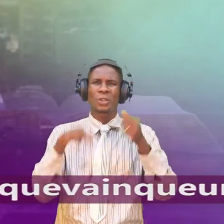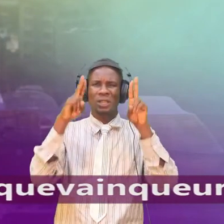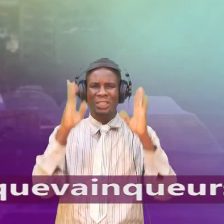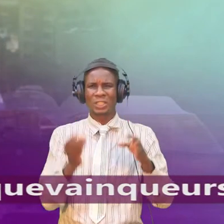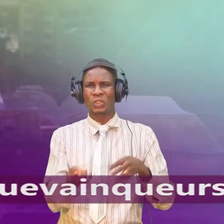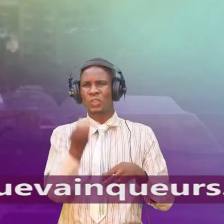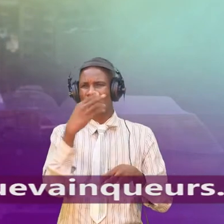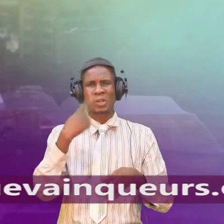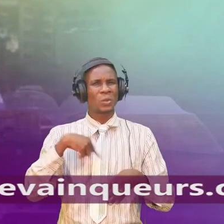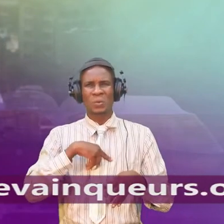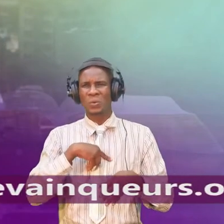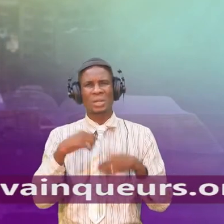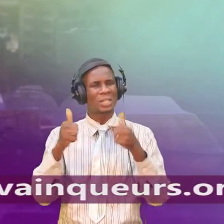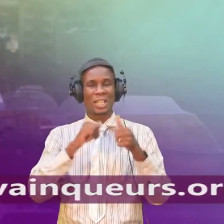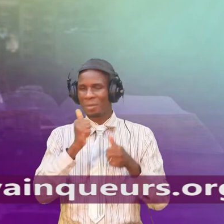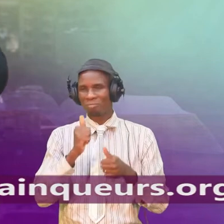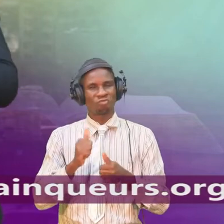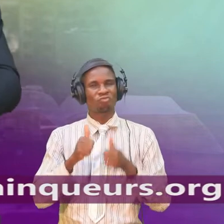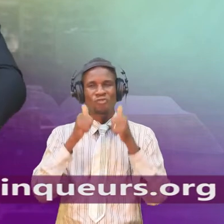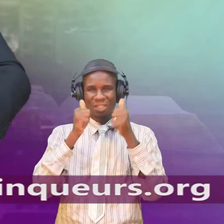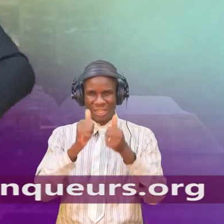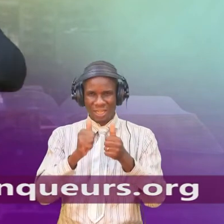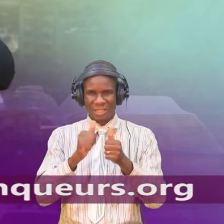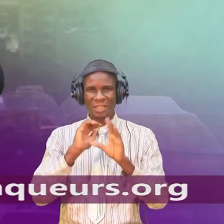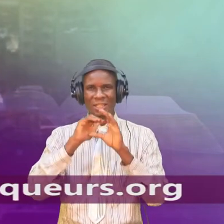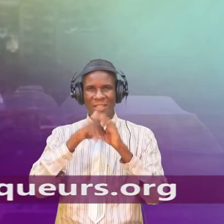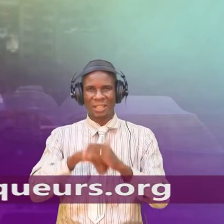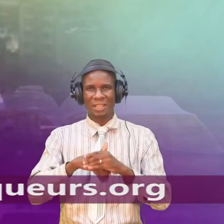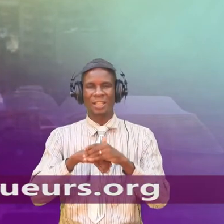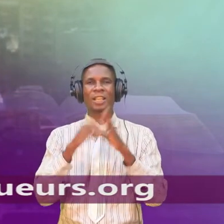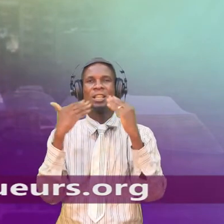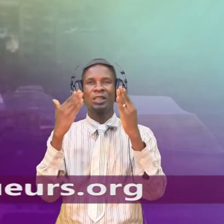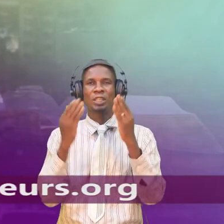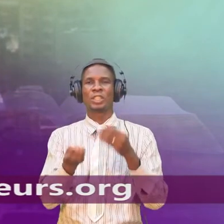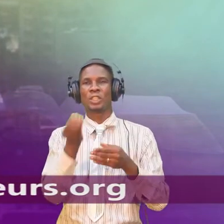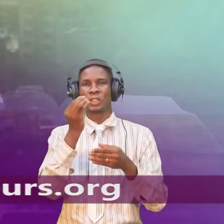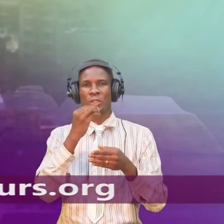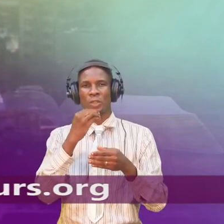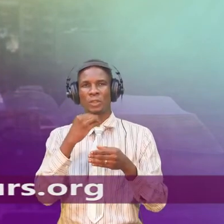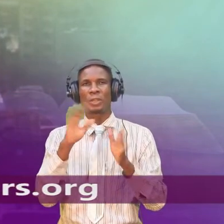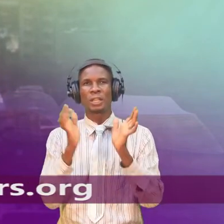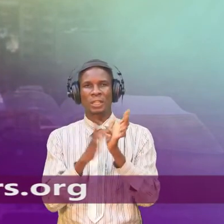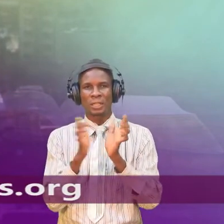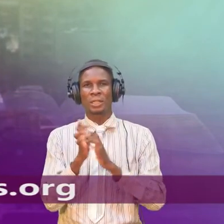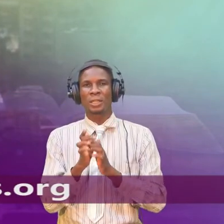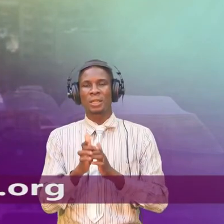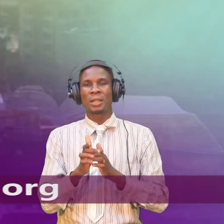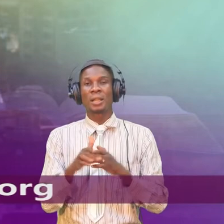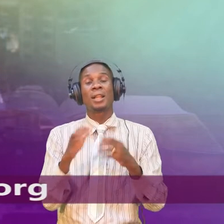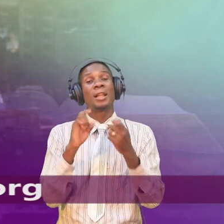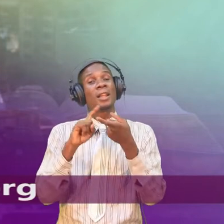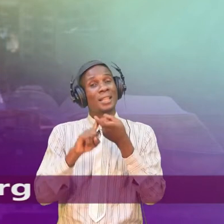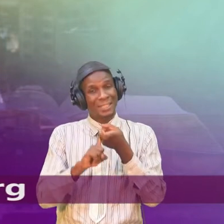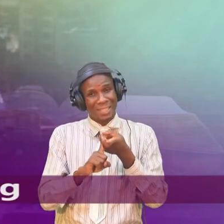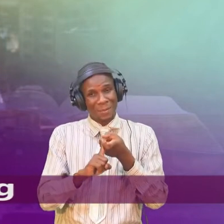wokovu. Hakuna dini itakayotoa wokovu. Wokovu upatikana kwa Mungu, na Mungu anaitoa